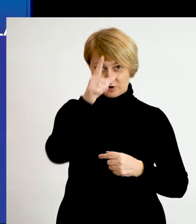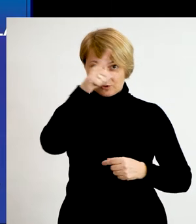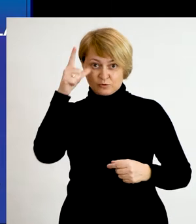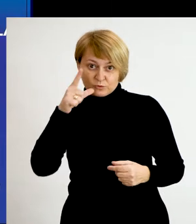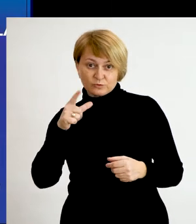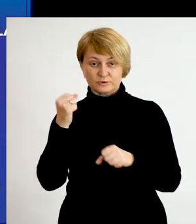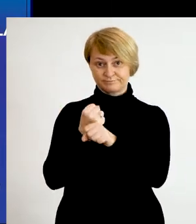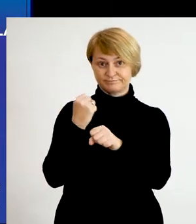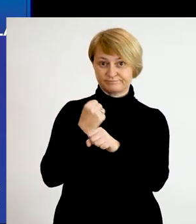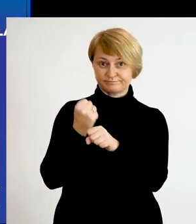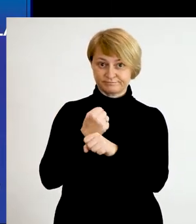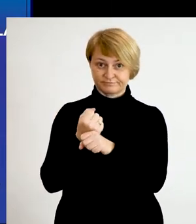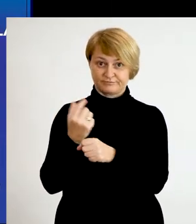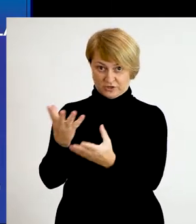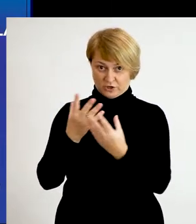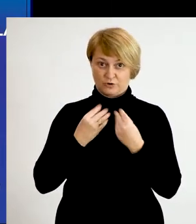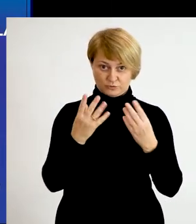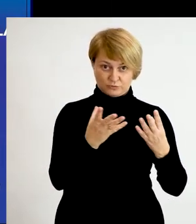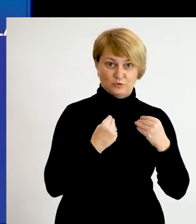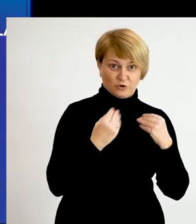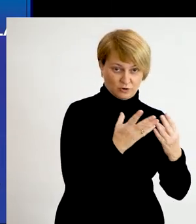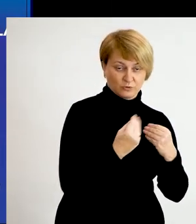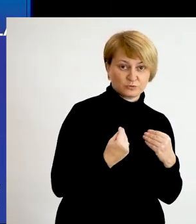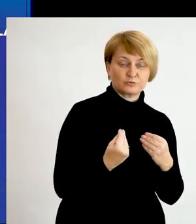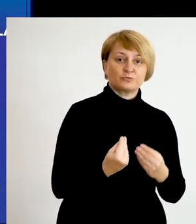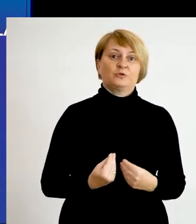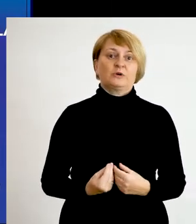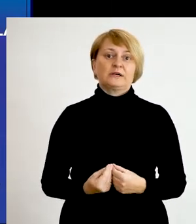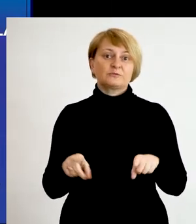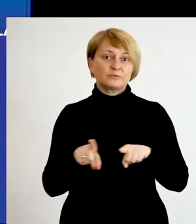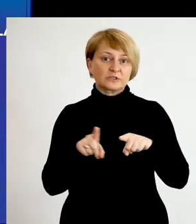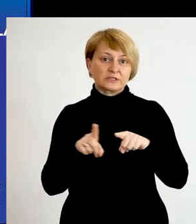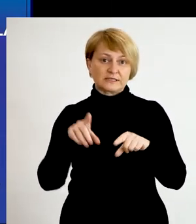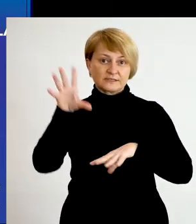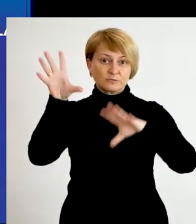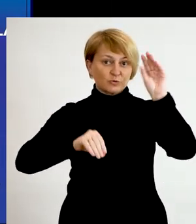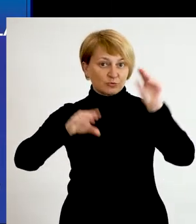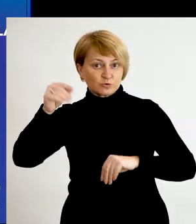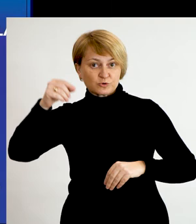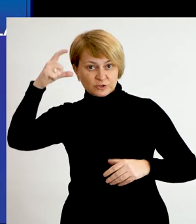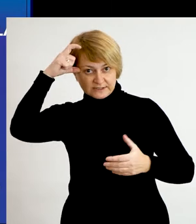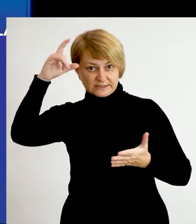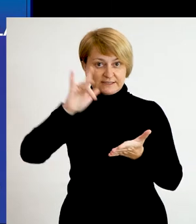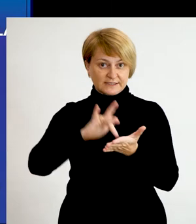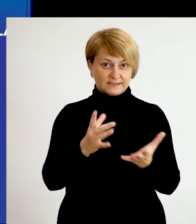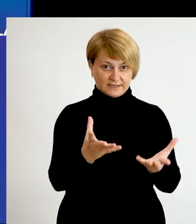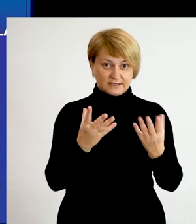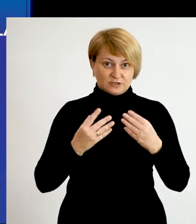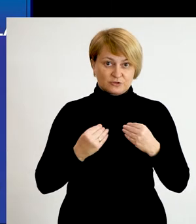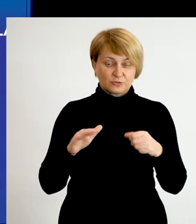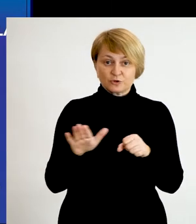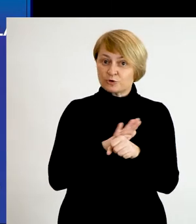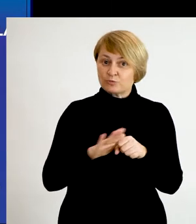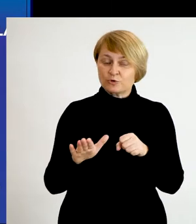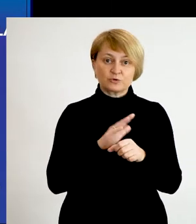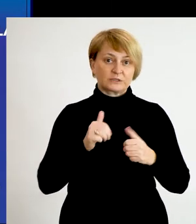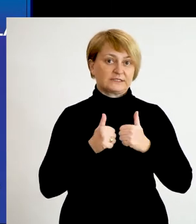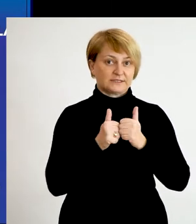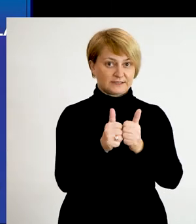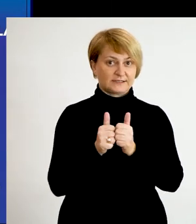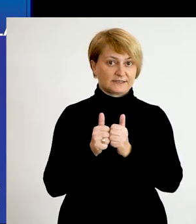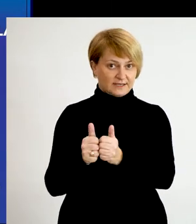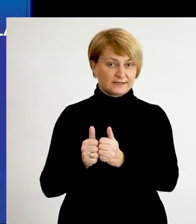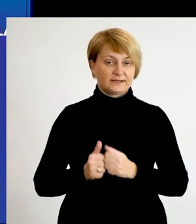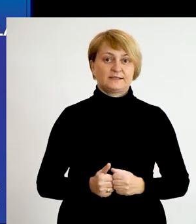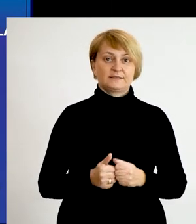Wydajemy to, co mamy od mieszkańców, to, co dostajemy również w postaci transferów z budżetu centralnego na pokrycie zadań